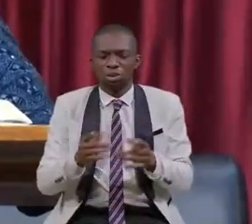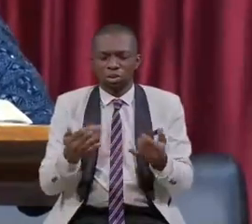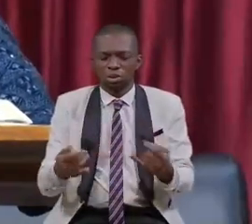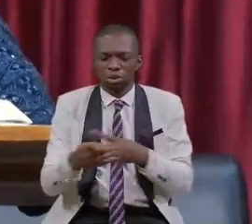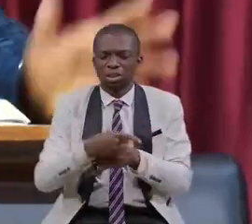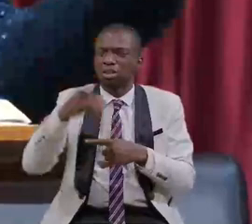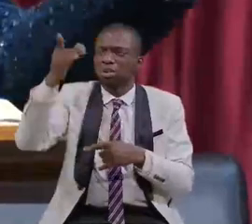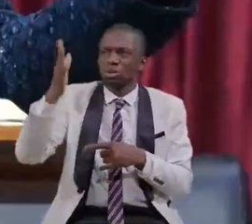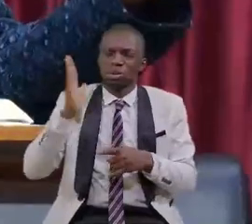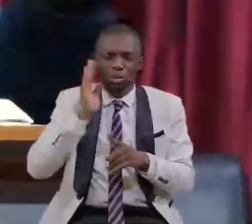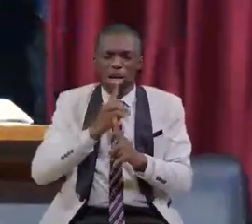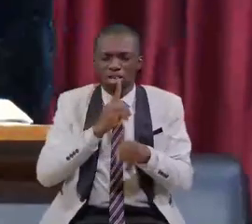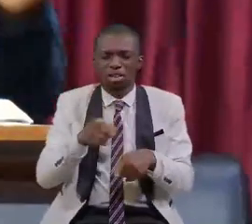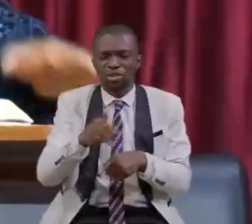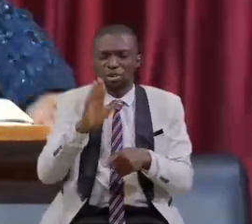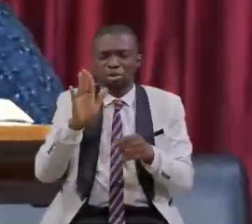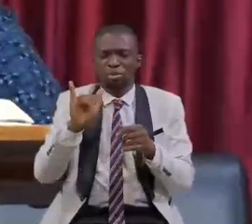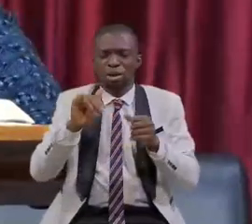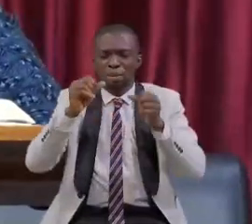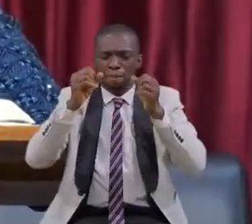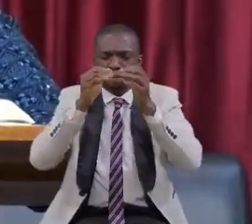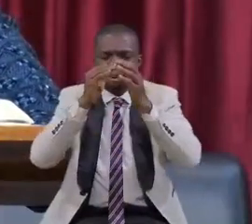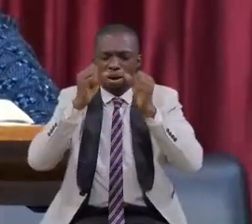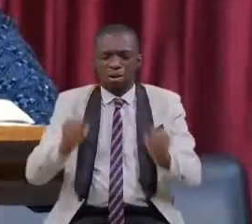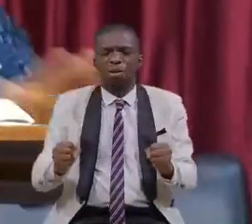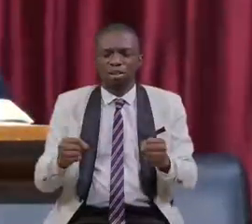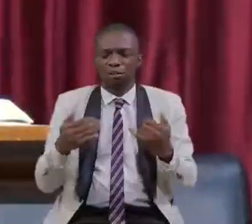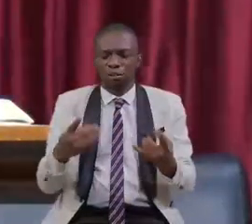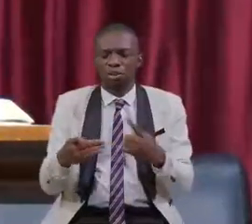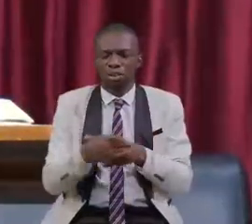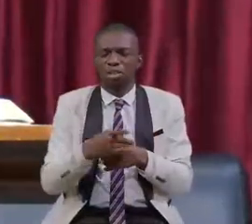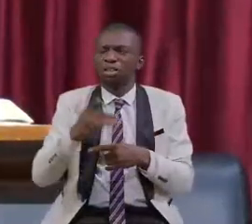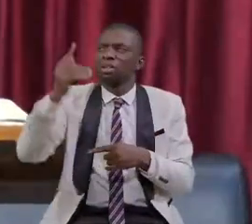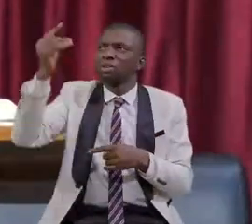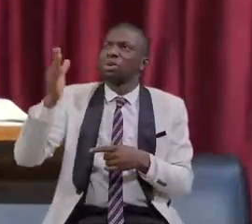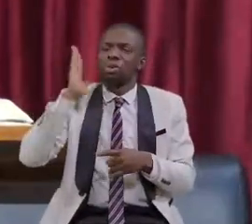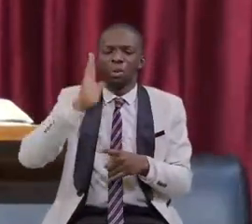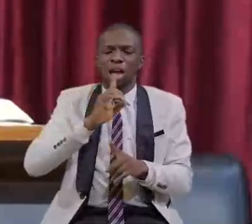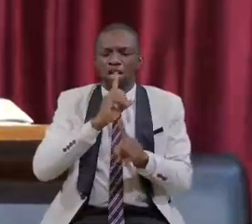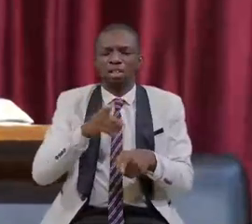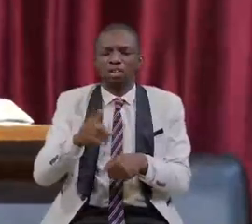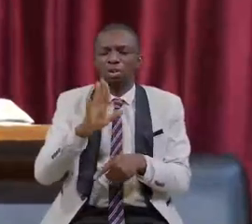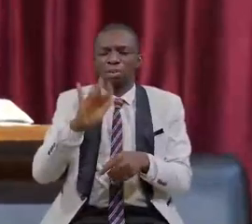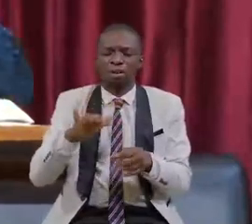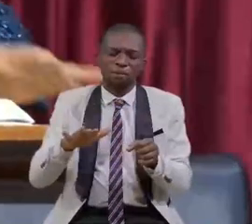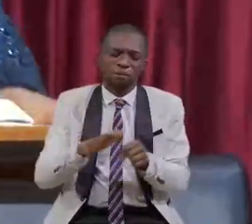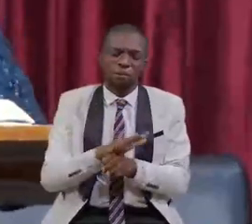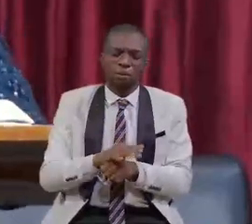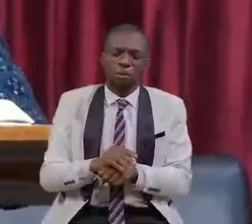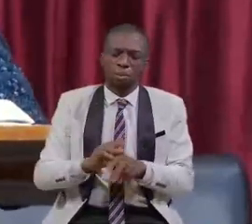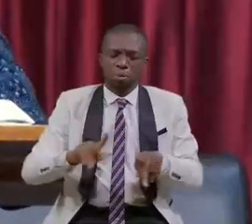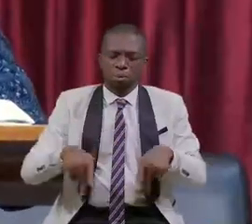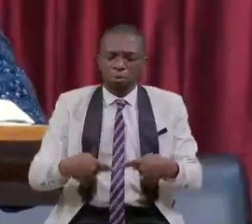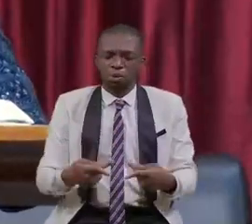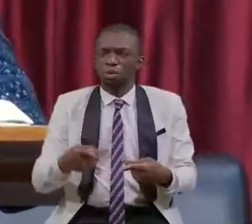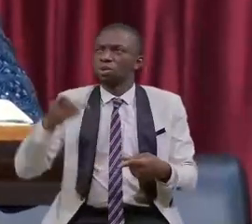puissance. Il va vous exaucer par des provisions pleines. Il va vous exaucer tout